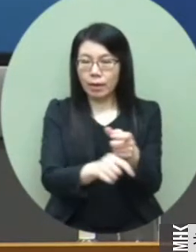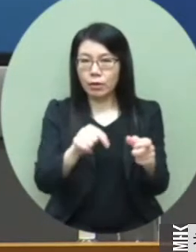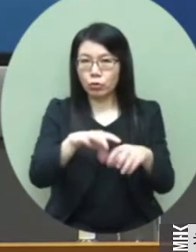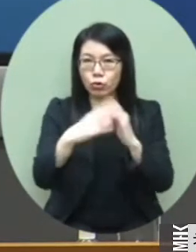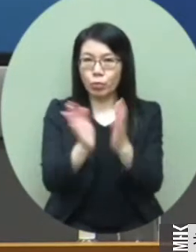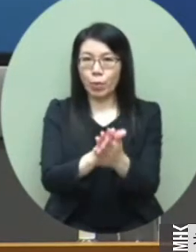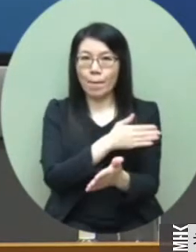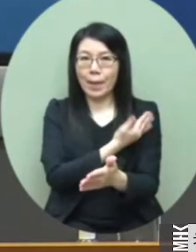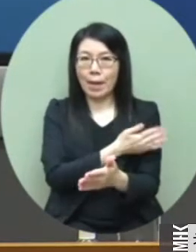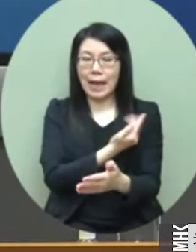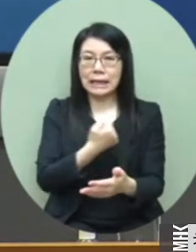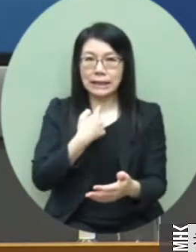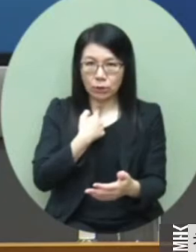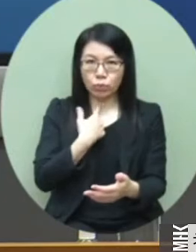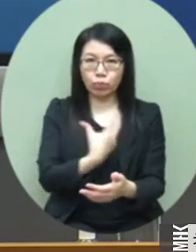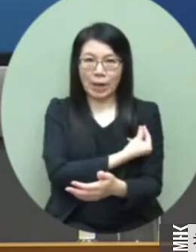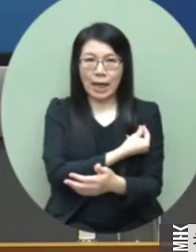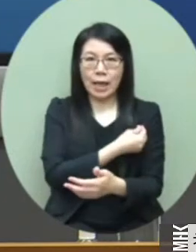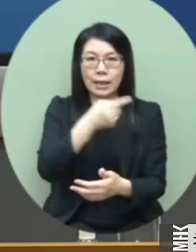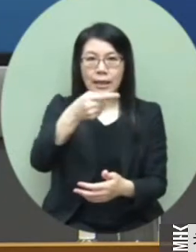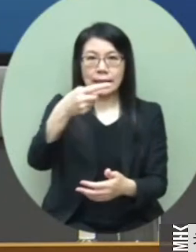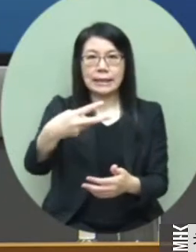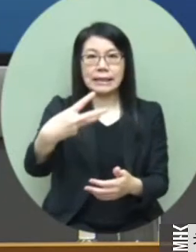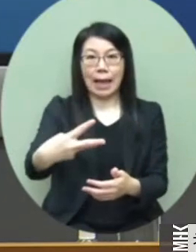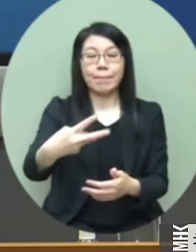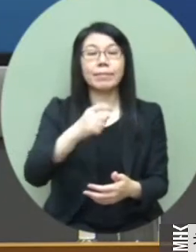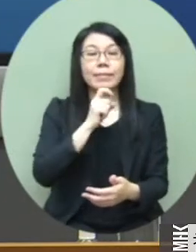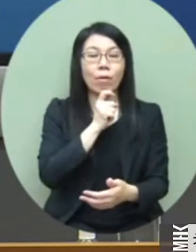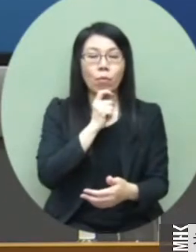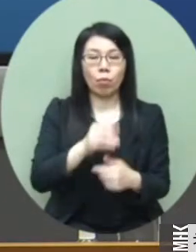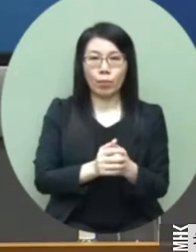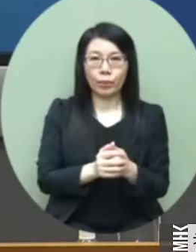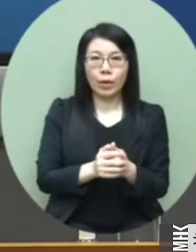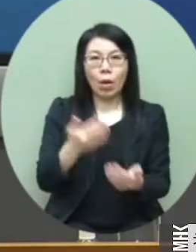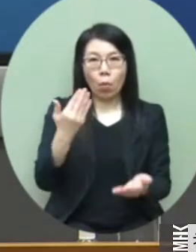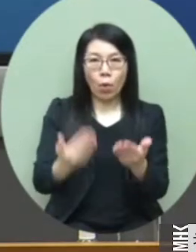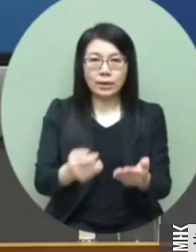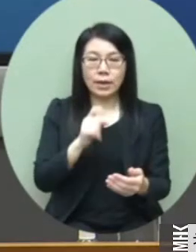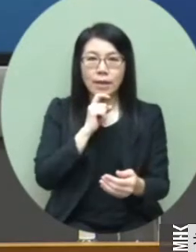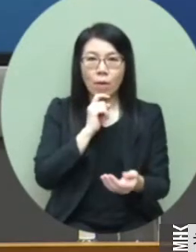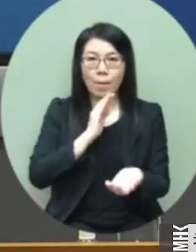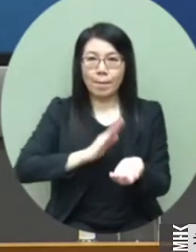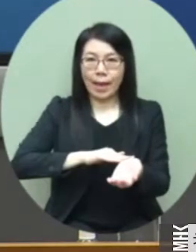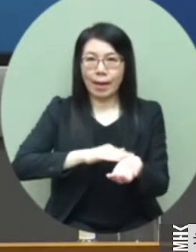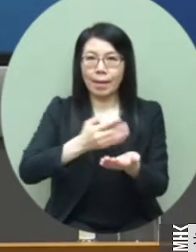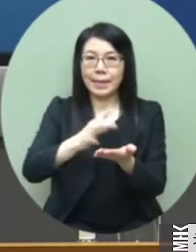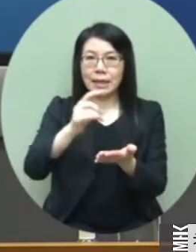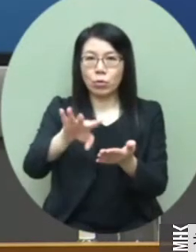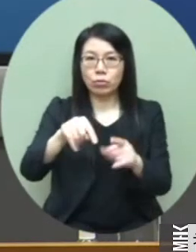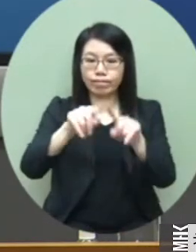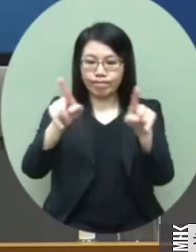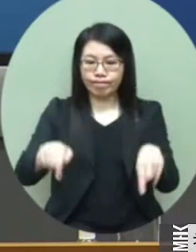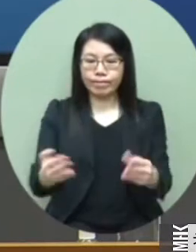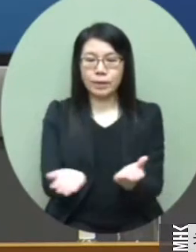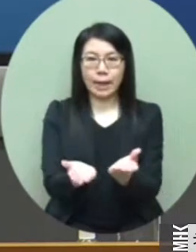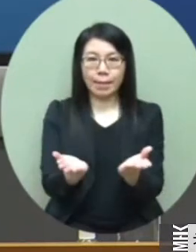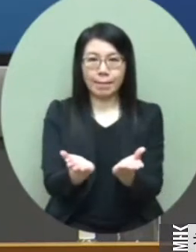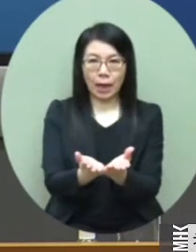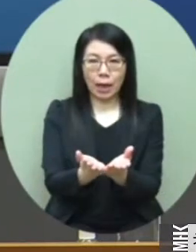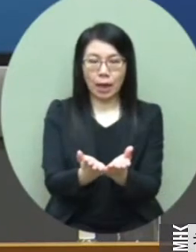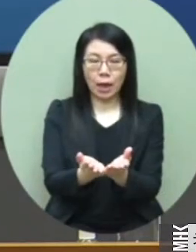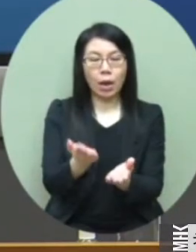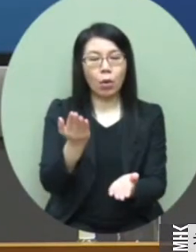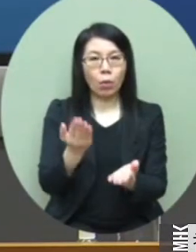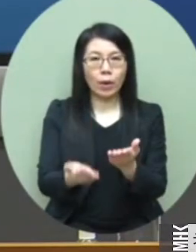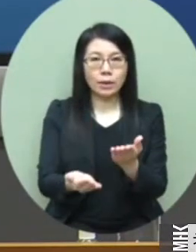員工咧係需要接種3劑嘅疫苗，或者咧係持有醫學豁免證明書，或者咧係為